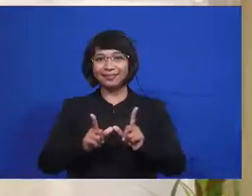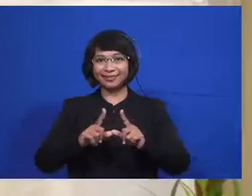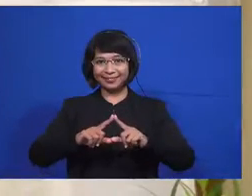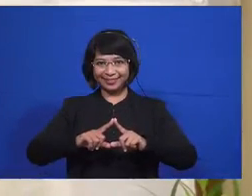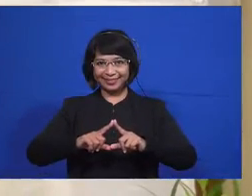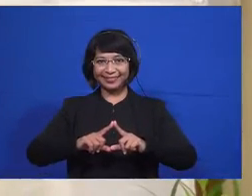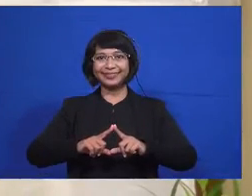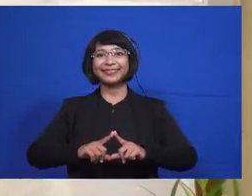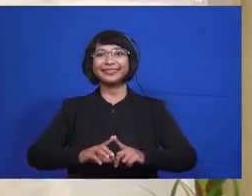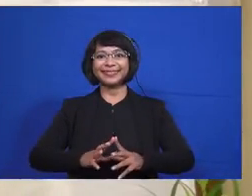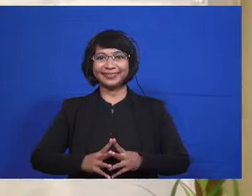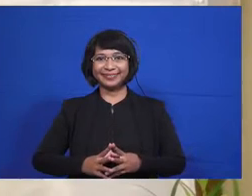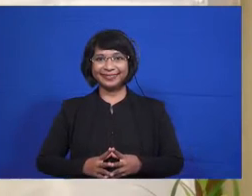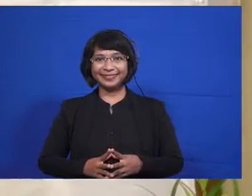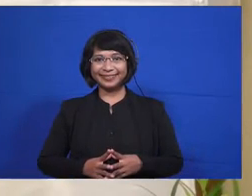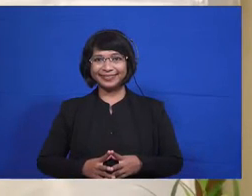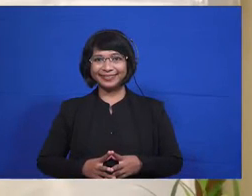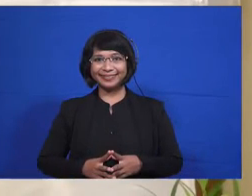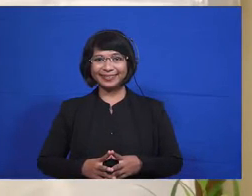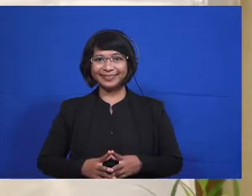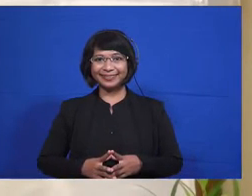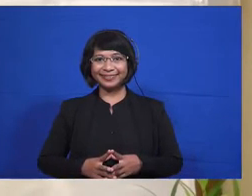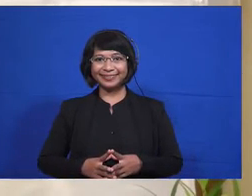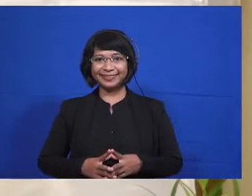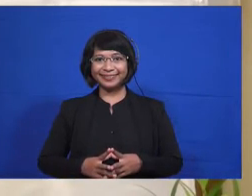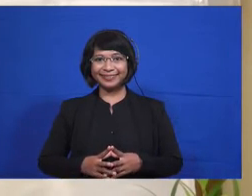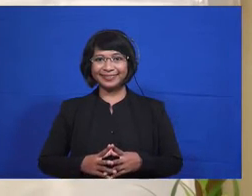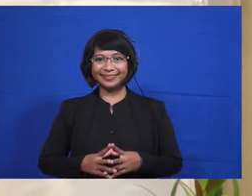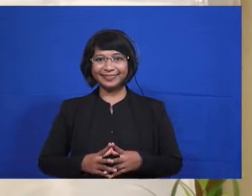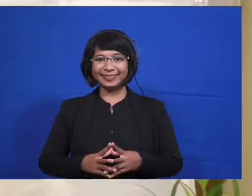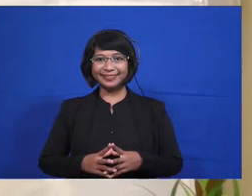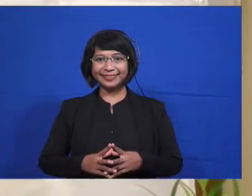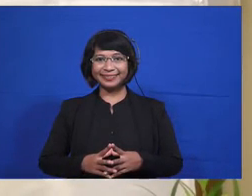dalam sumeleh yang sangat bagus.